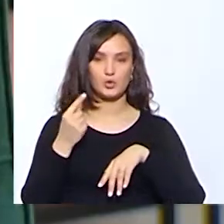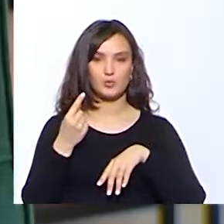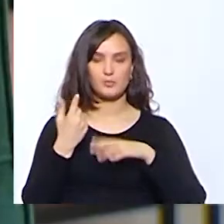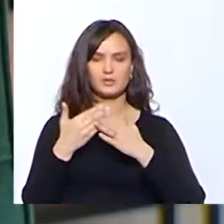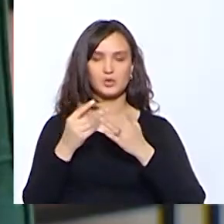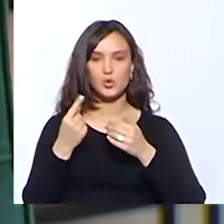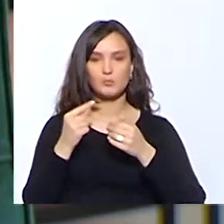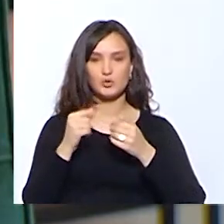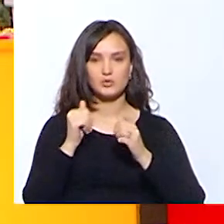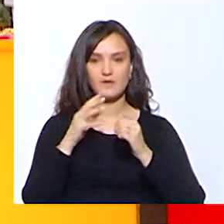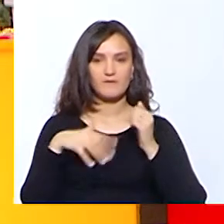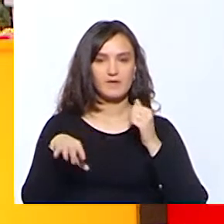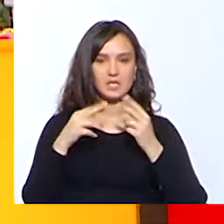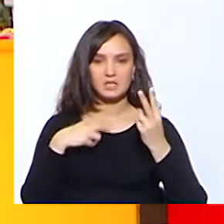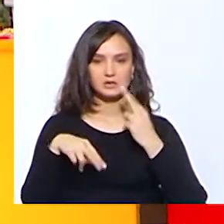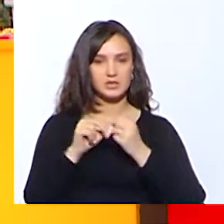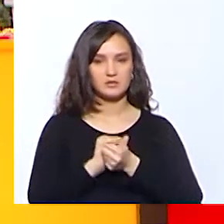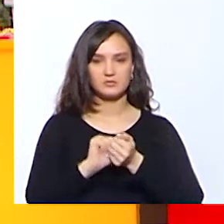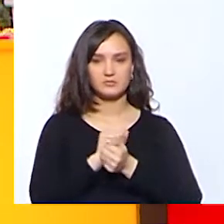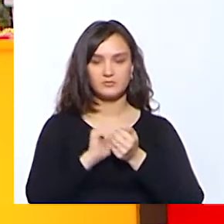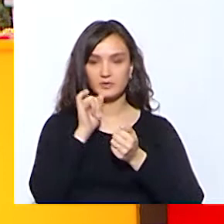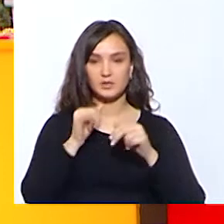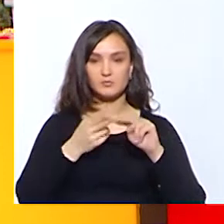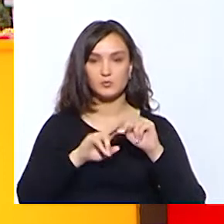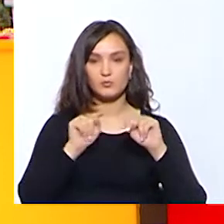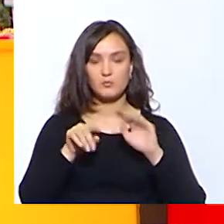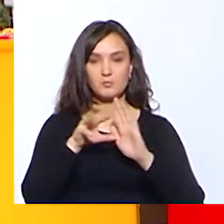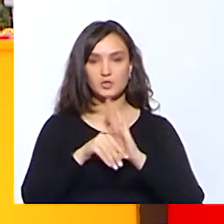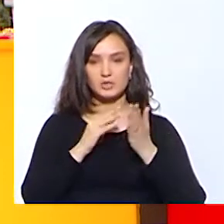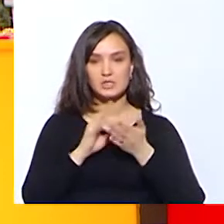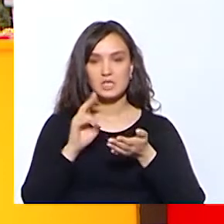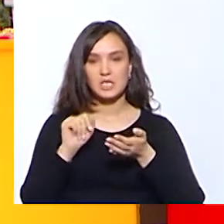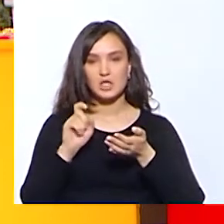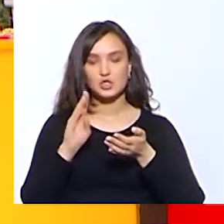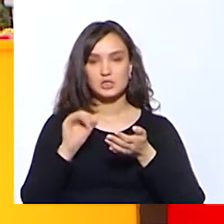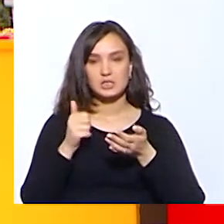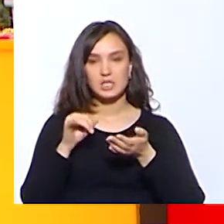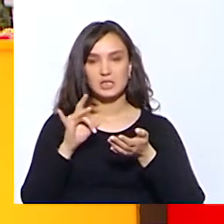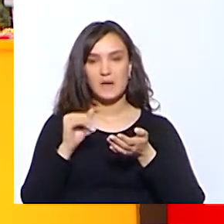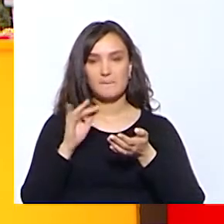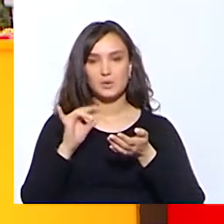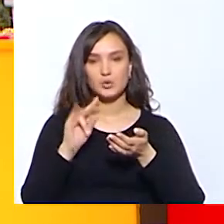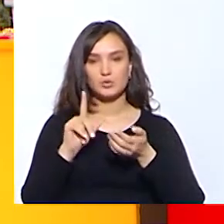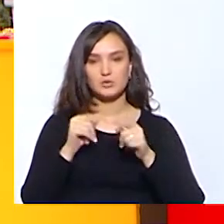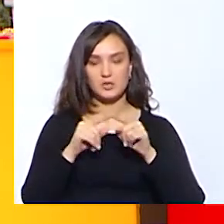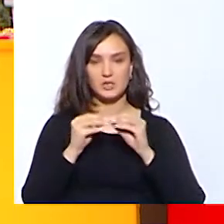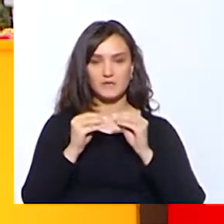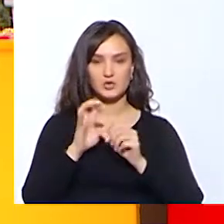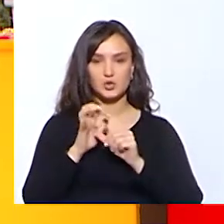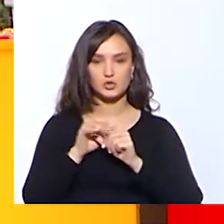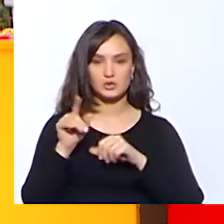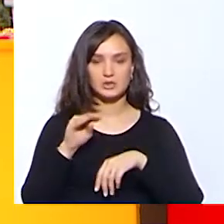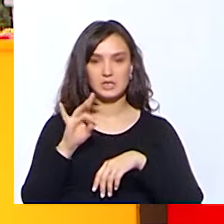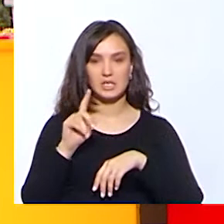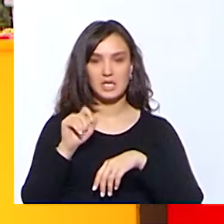ლობიოს ყველა ერთნაირად ვერ ინელებს, უნდა ვაღიაროთ, იმიტომ რომ მასში არის ნახშირწყალი, რაფინოზა, ისევე როგორც სოკოში არის